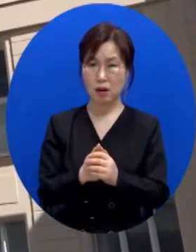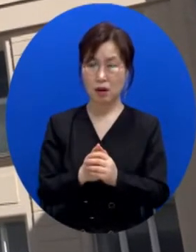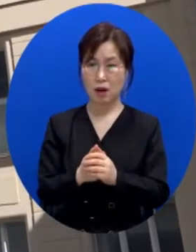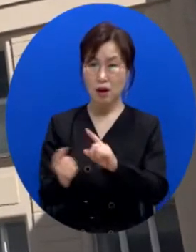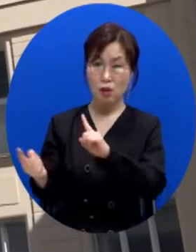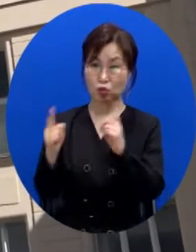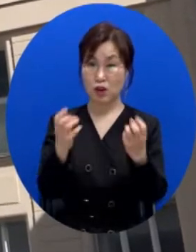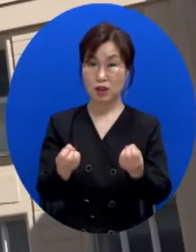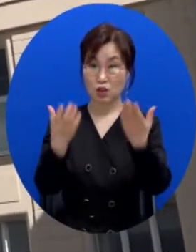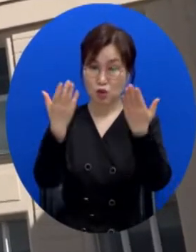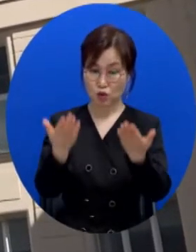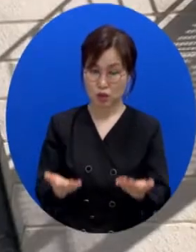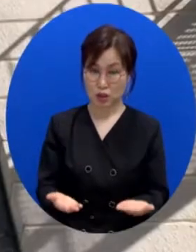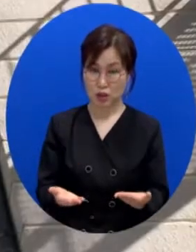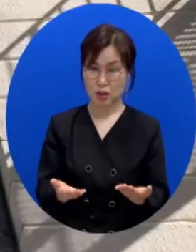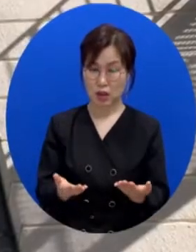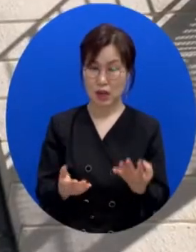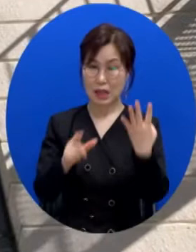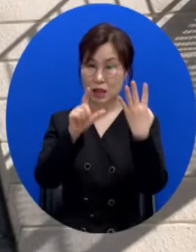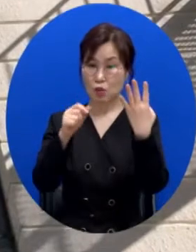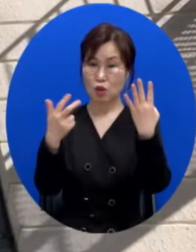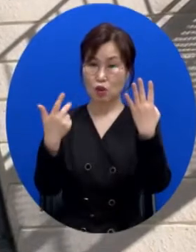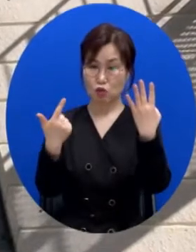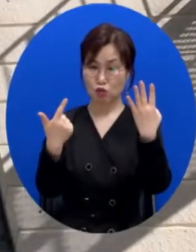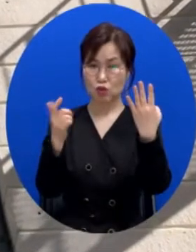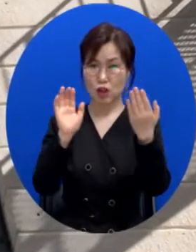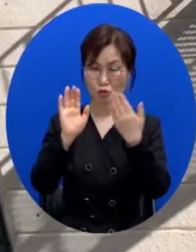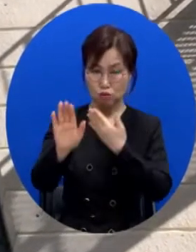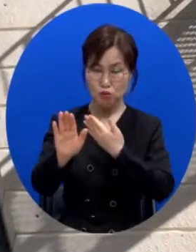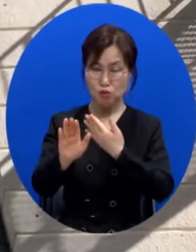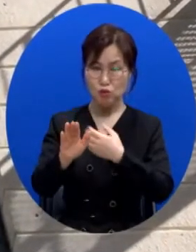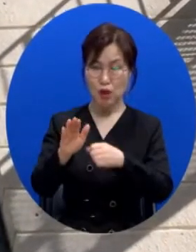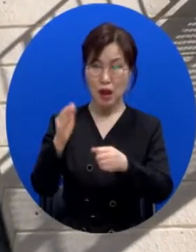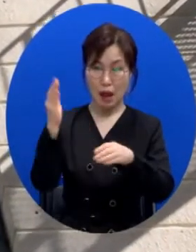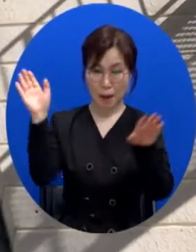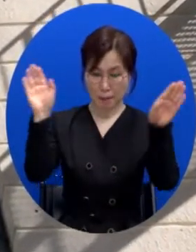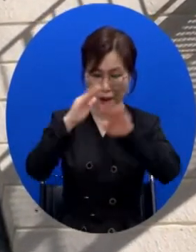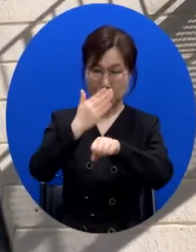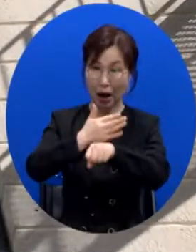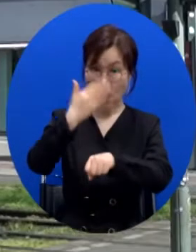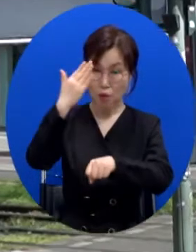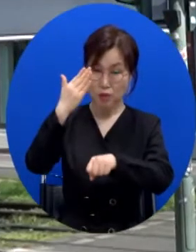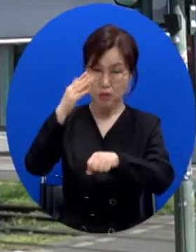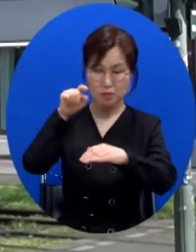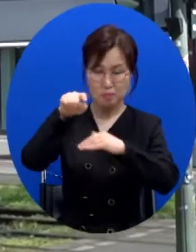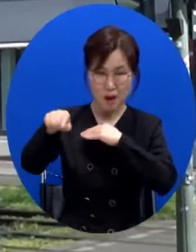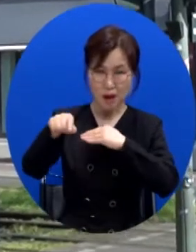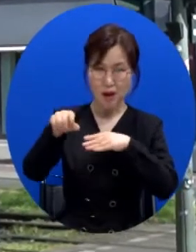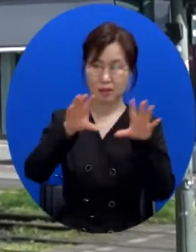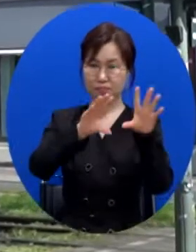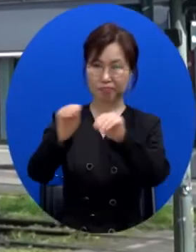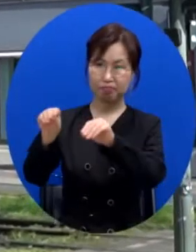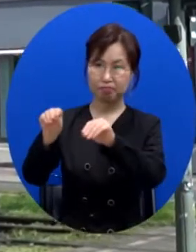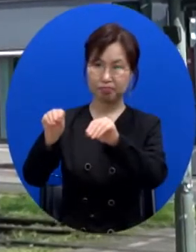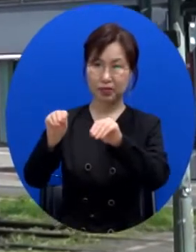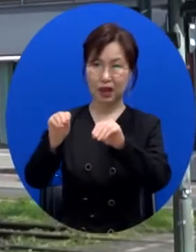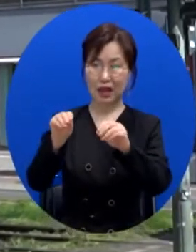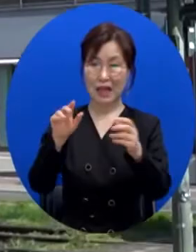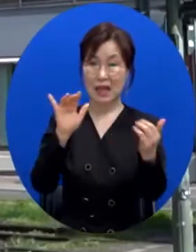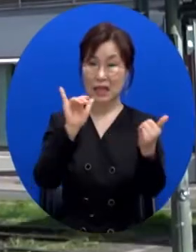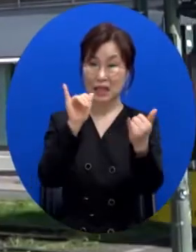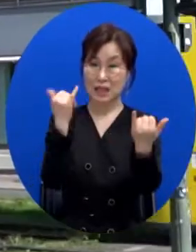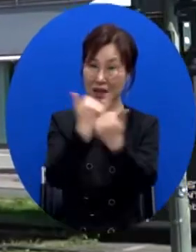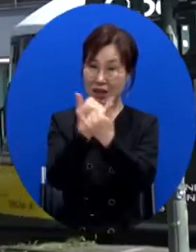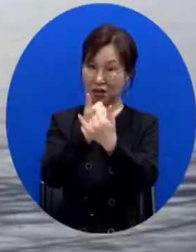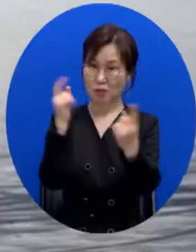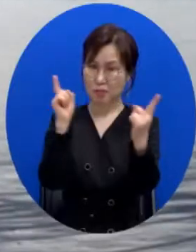지난 6일부터는 저녁 9시 이후 외출이 제한되었고, 친척이나 지인의 가정 방문도 금지됐습니다.